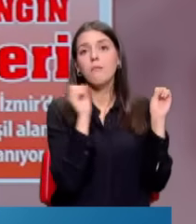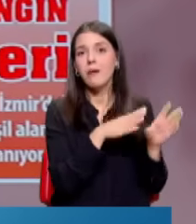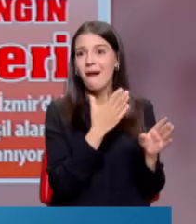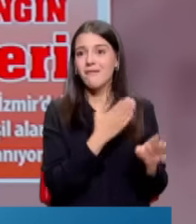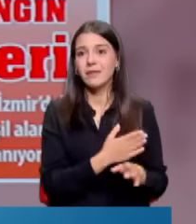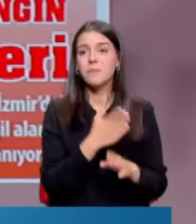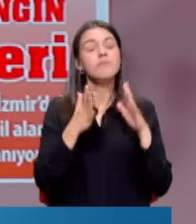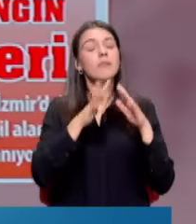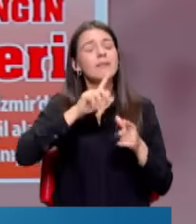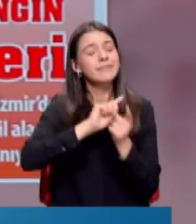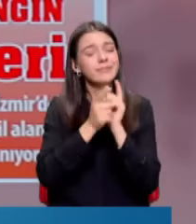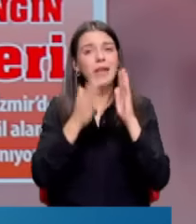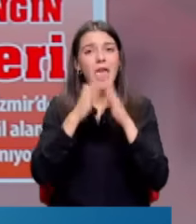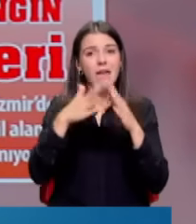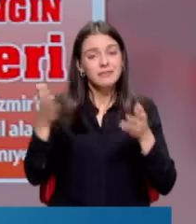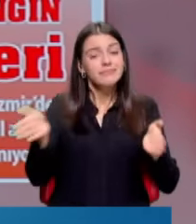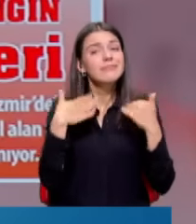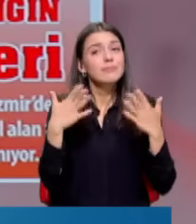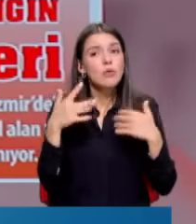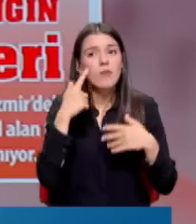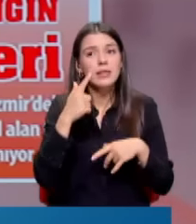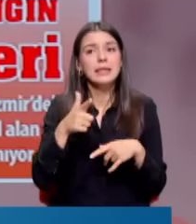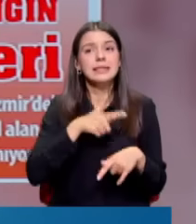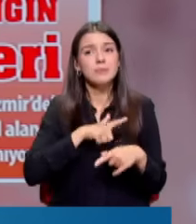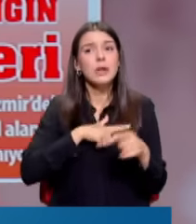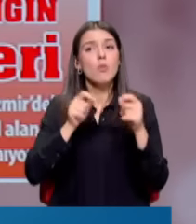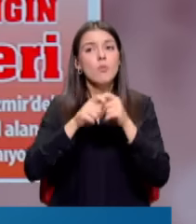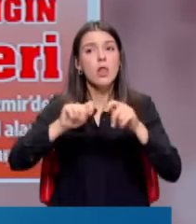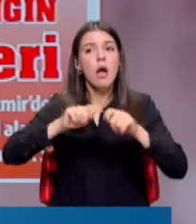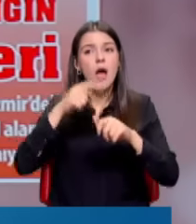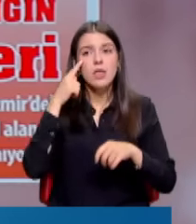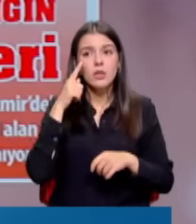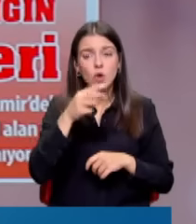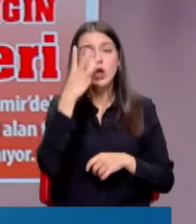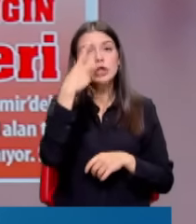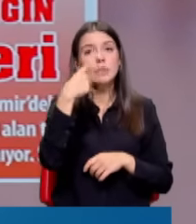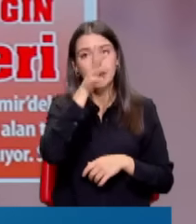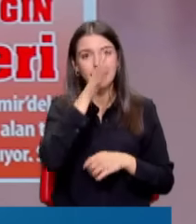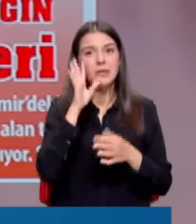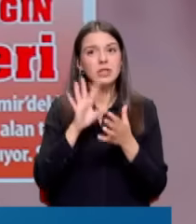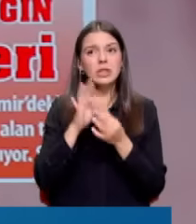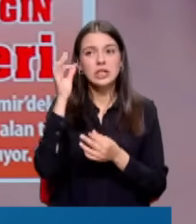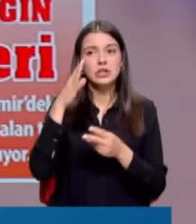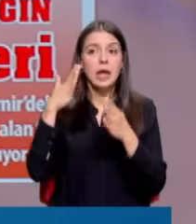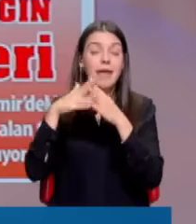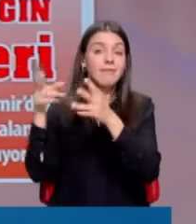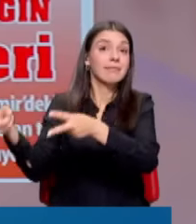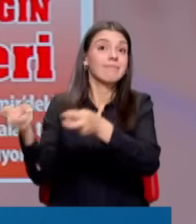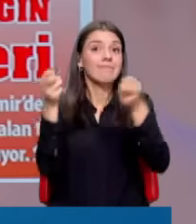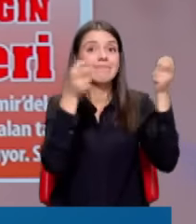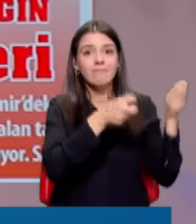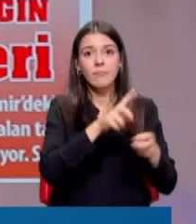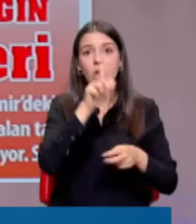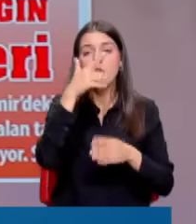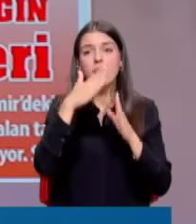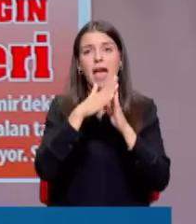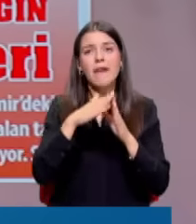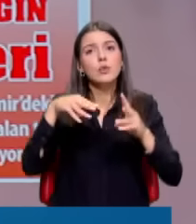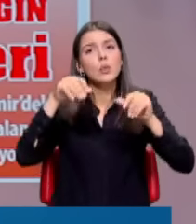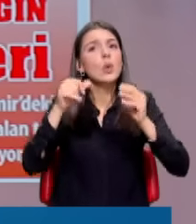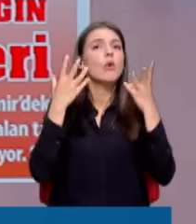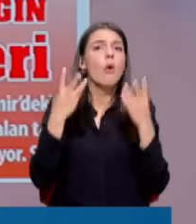evin boşaltıldığı İzmir, Bolu, Adıyaman'dan 3500'e yakın kişi tahliye edildi. 16 ev tamamen yanarak kül